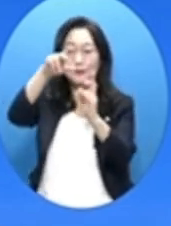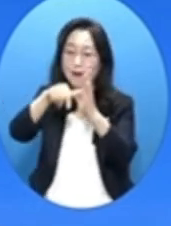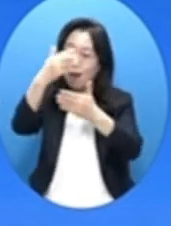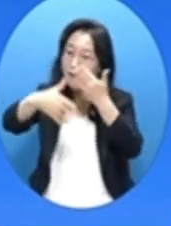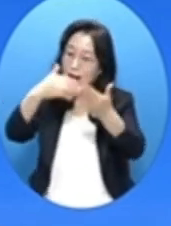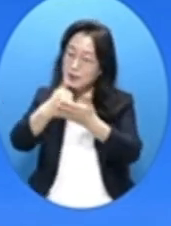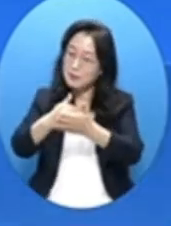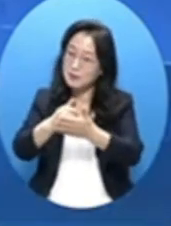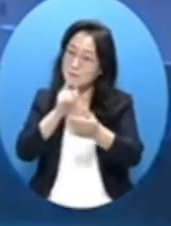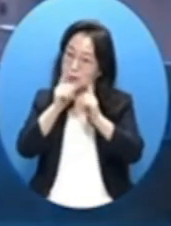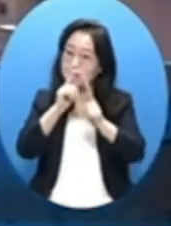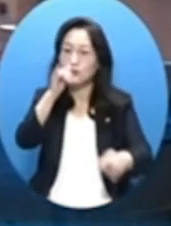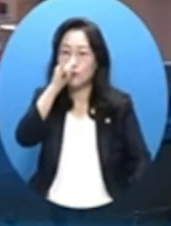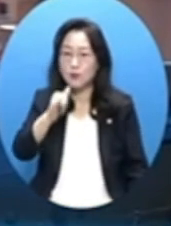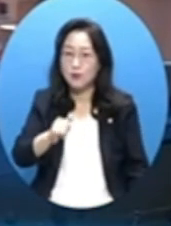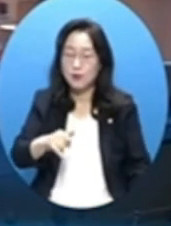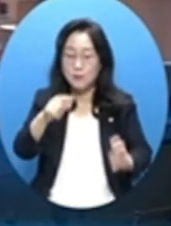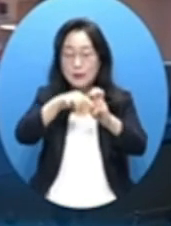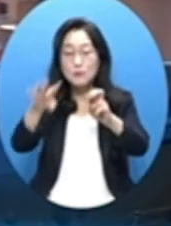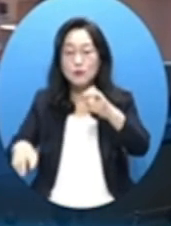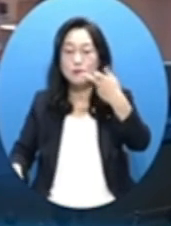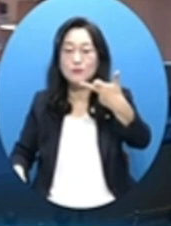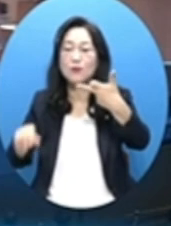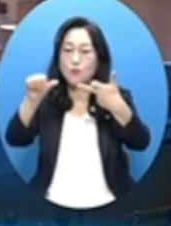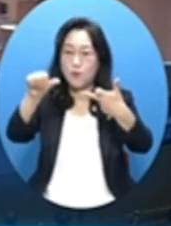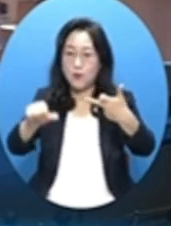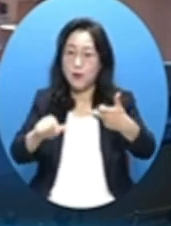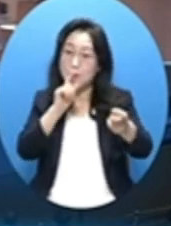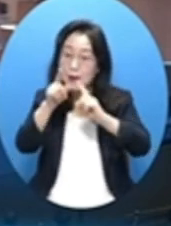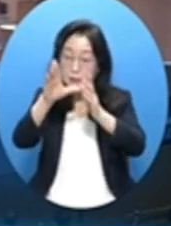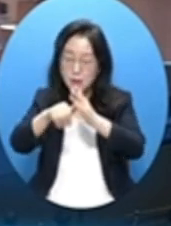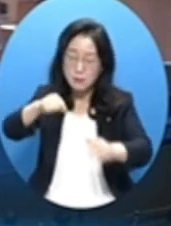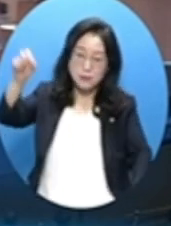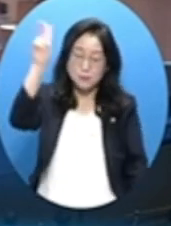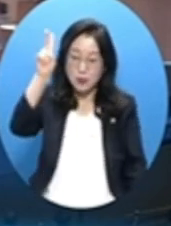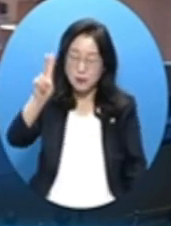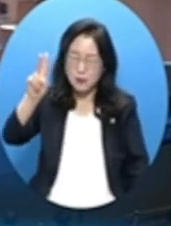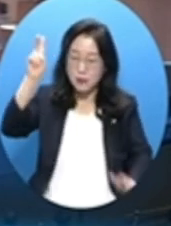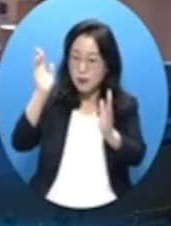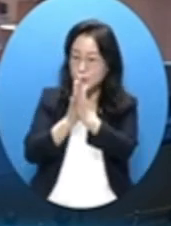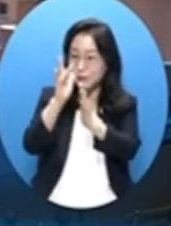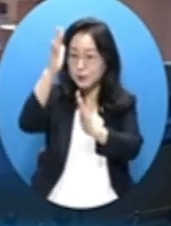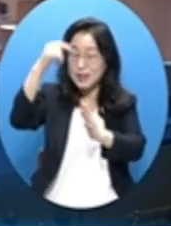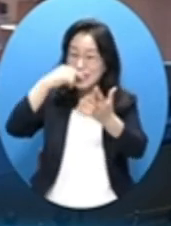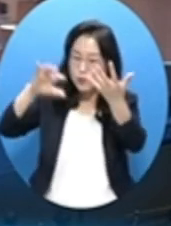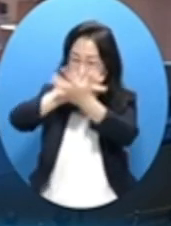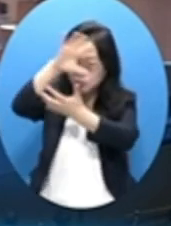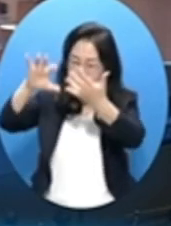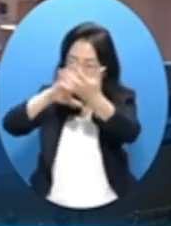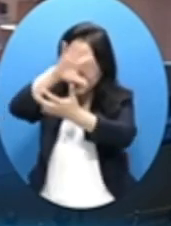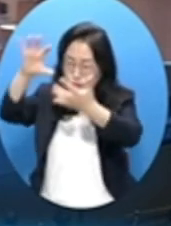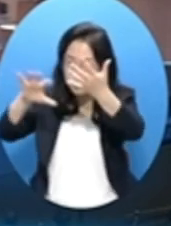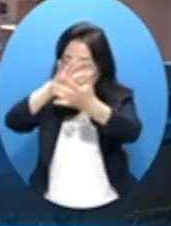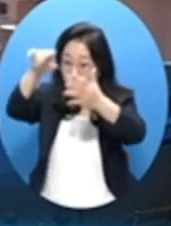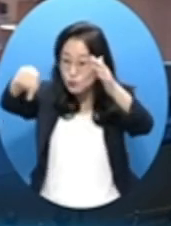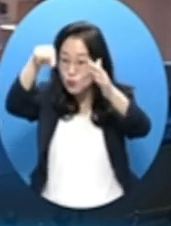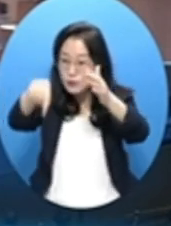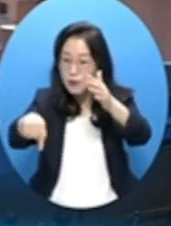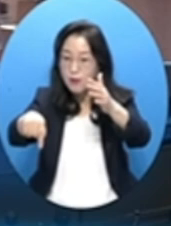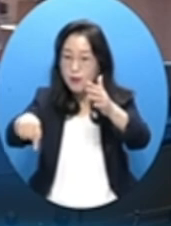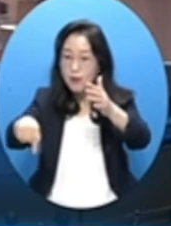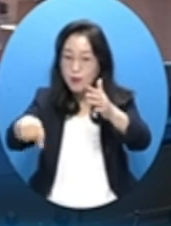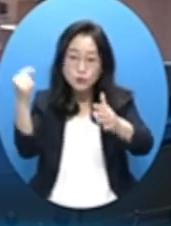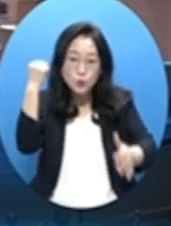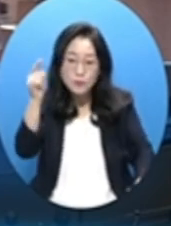들려왔습니다. 마태복음 10장 5절입니다 말할 때 홀연히 빛난 구름이 그들을 덮으며 구름 속에서 소리가 나서